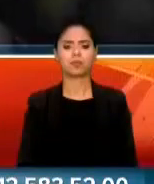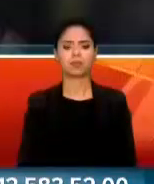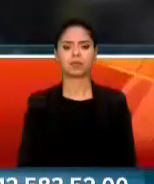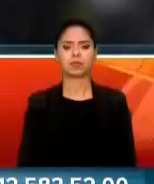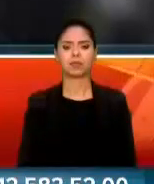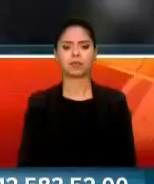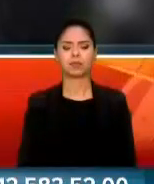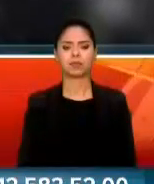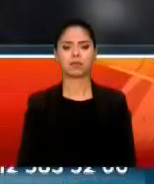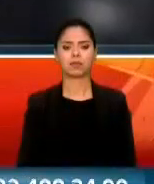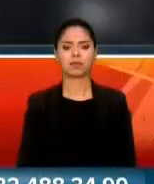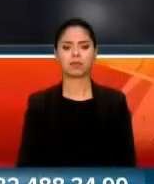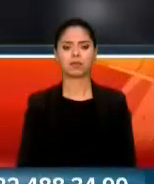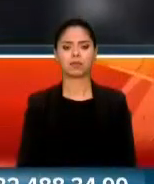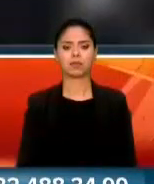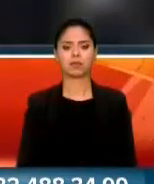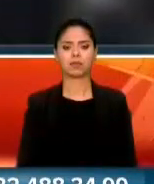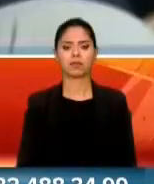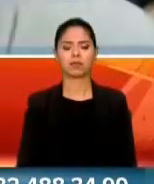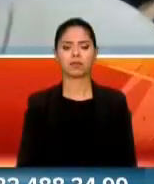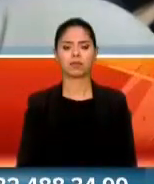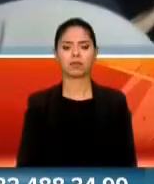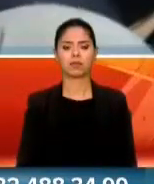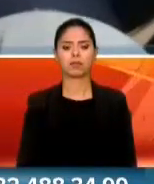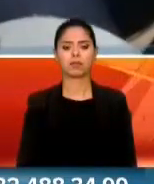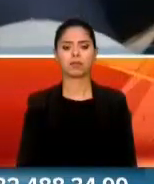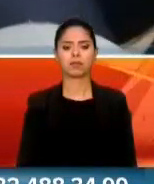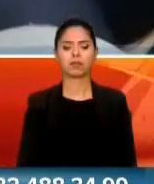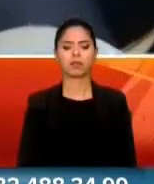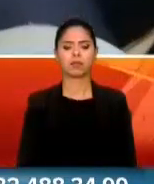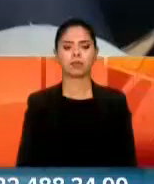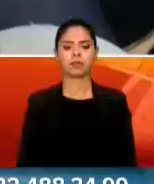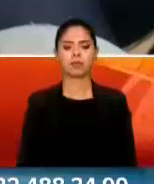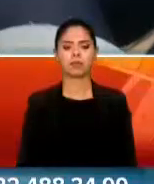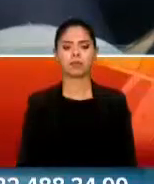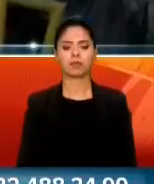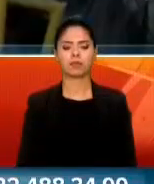Yes. Sen ne tatlısın. Çocuk acıkmış. Aç tabii